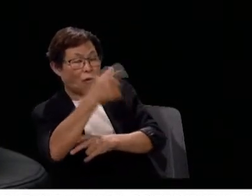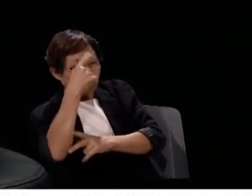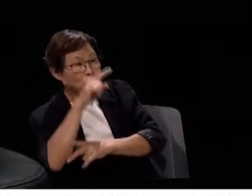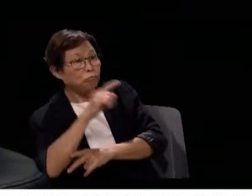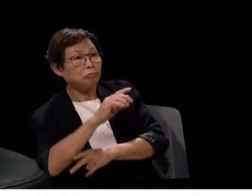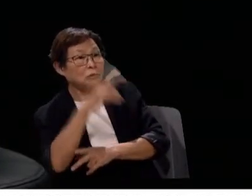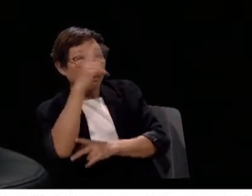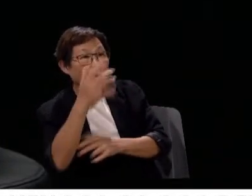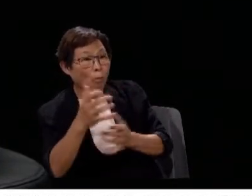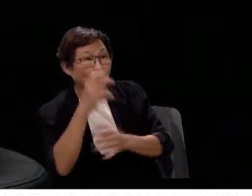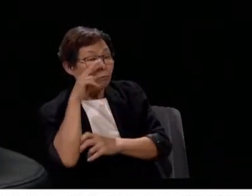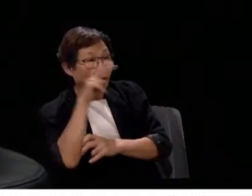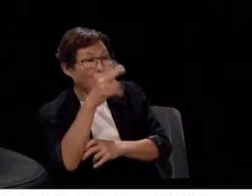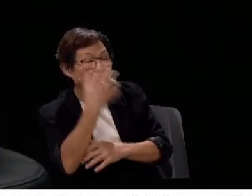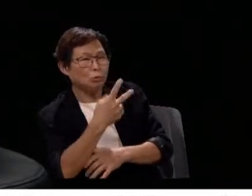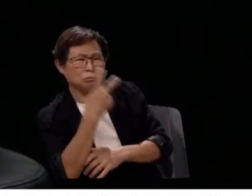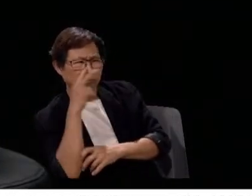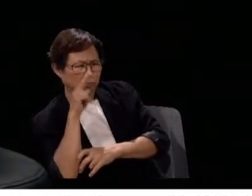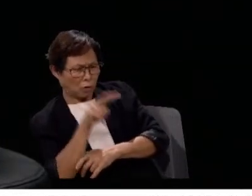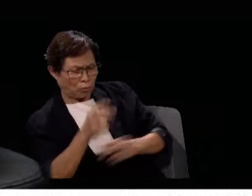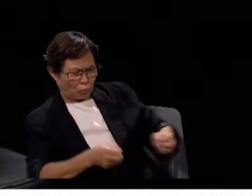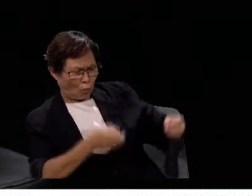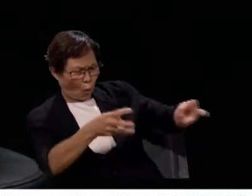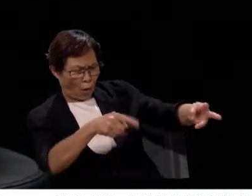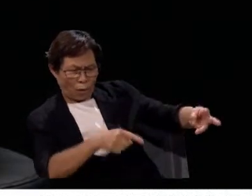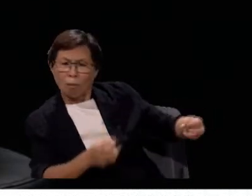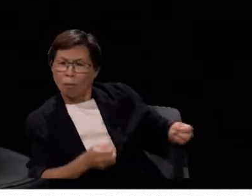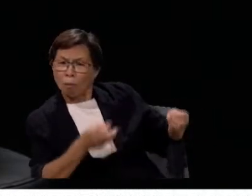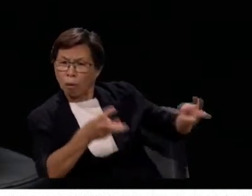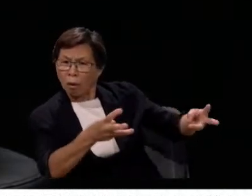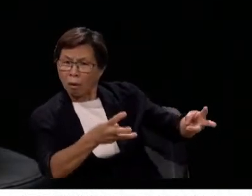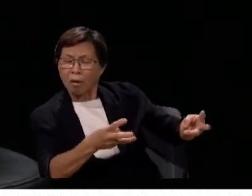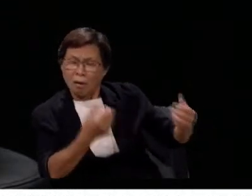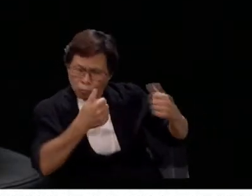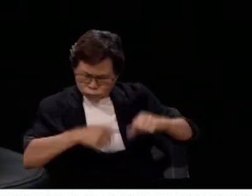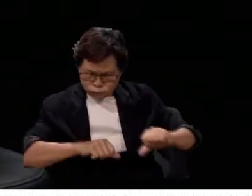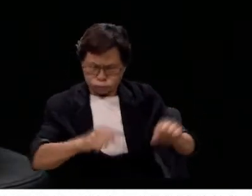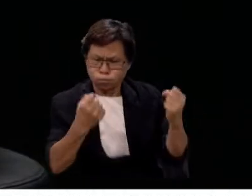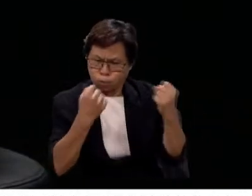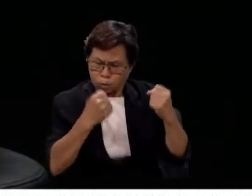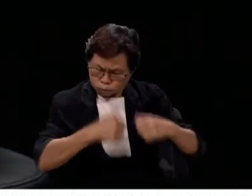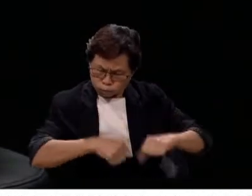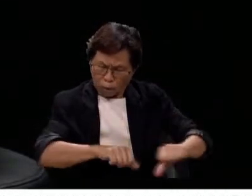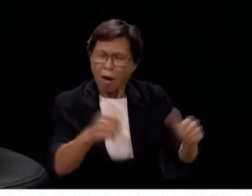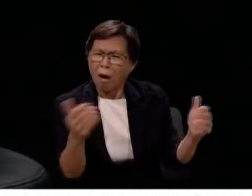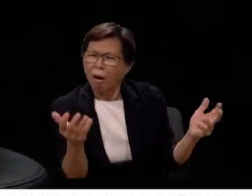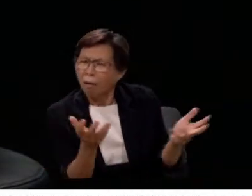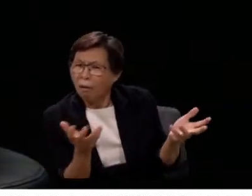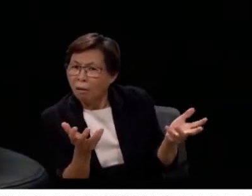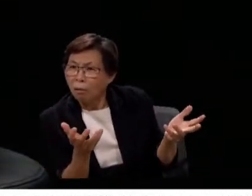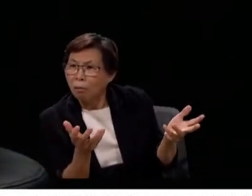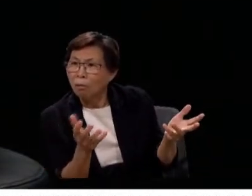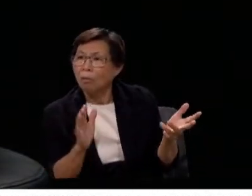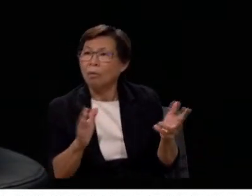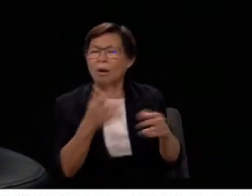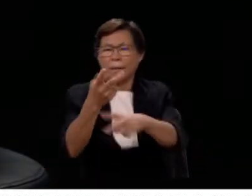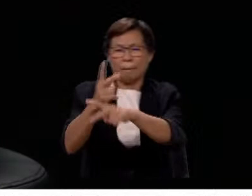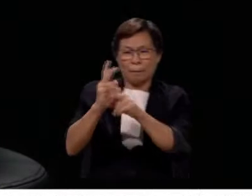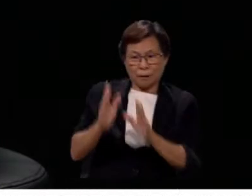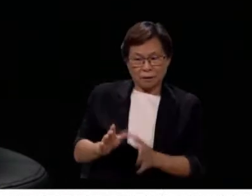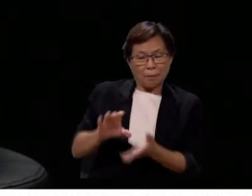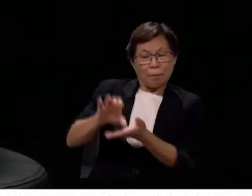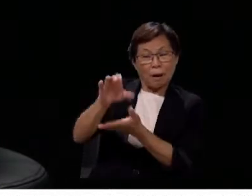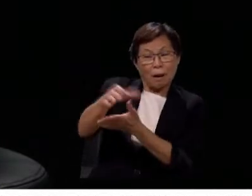memastikan Kedokan hwe itu sendiri akan dapat sasteng Macam mane kudoakan pihak peminjam